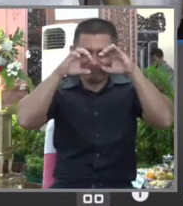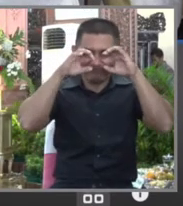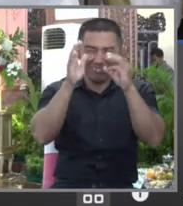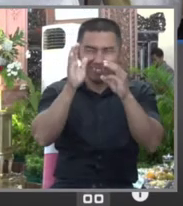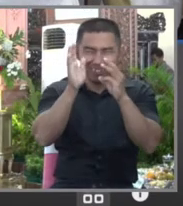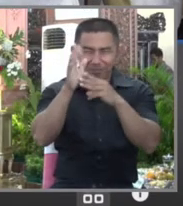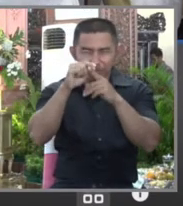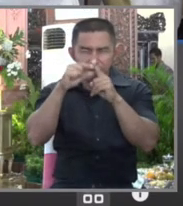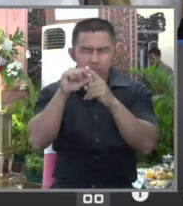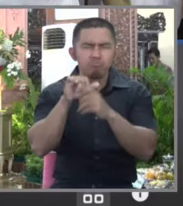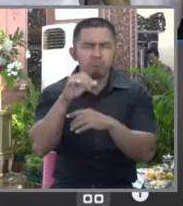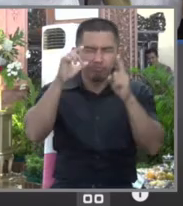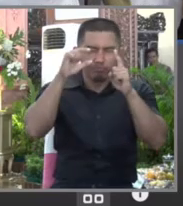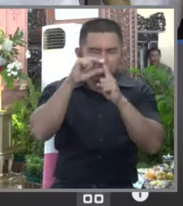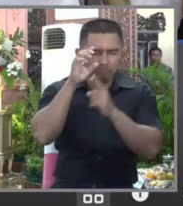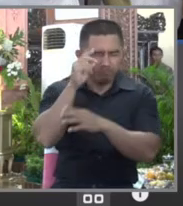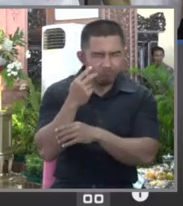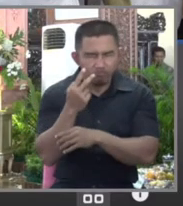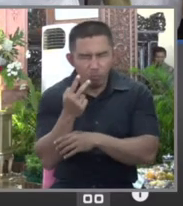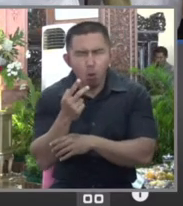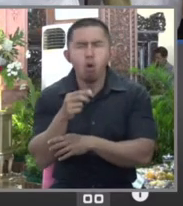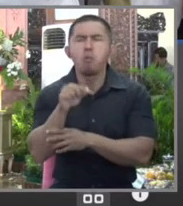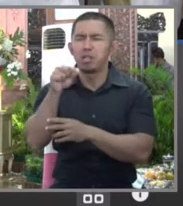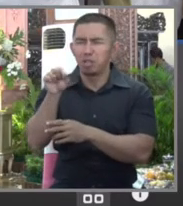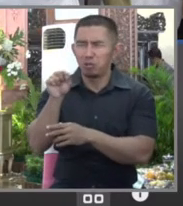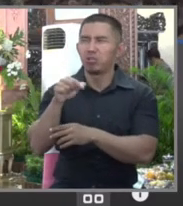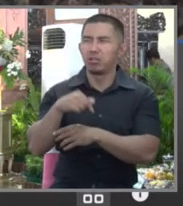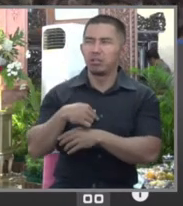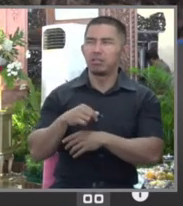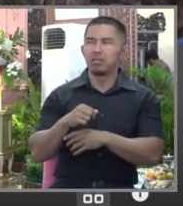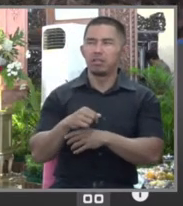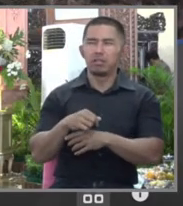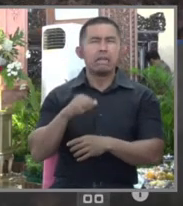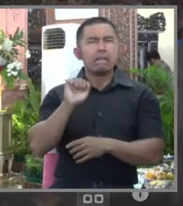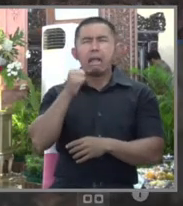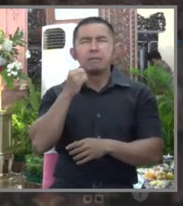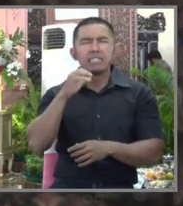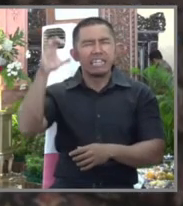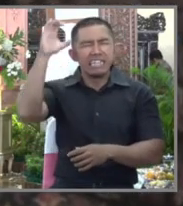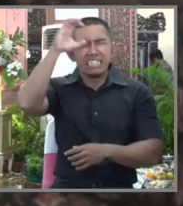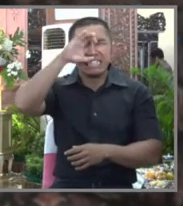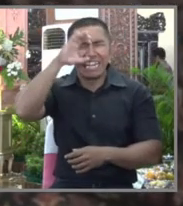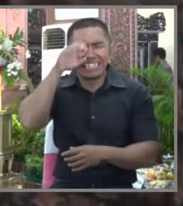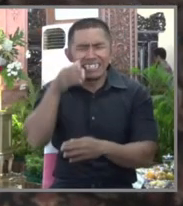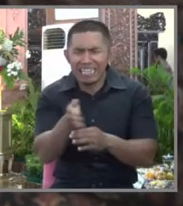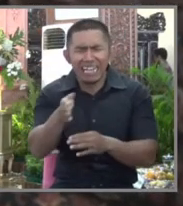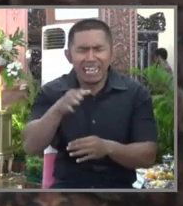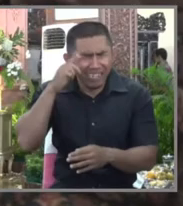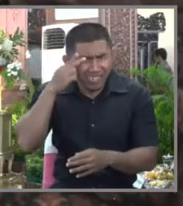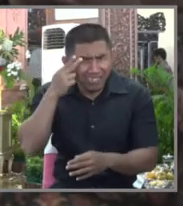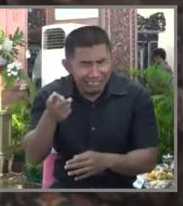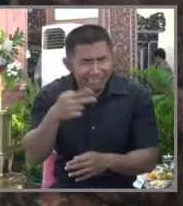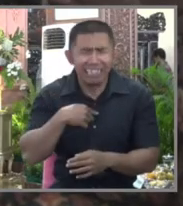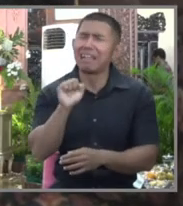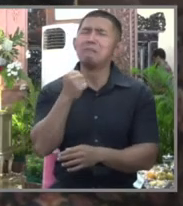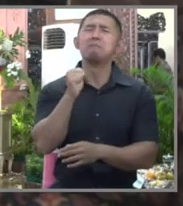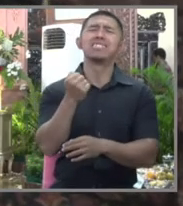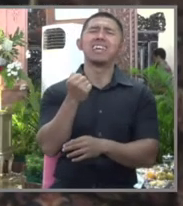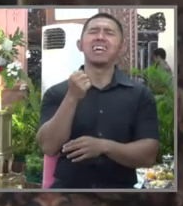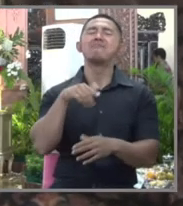google.my.con friend the way Google ndak bisa menemukan jalan menuju kesana jadi ini